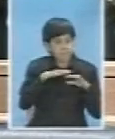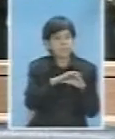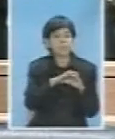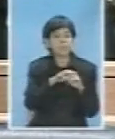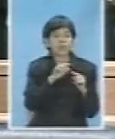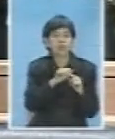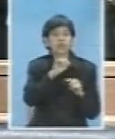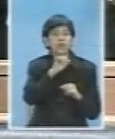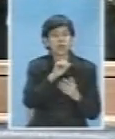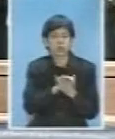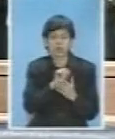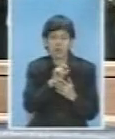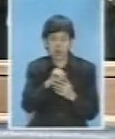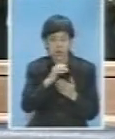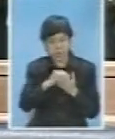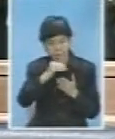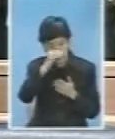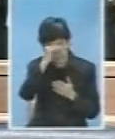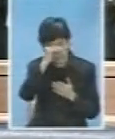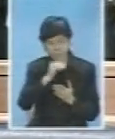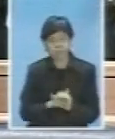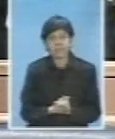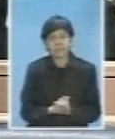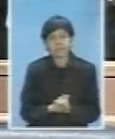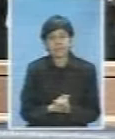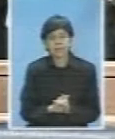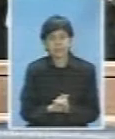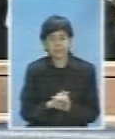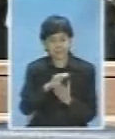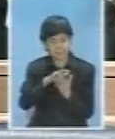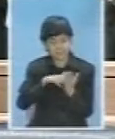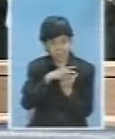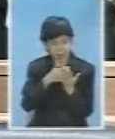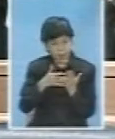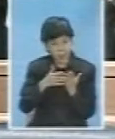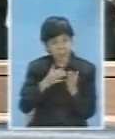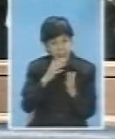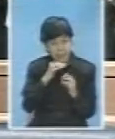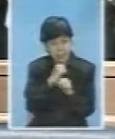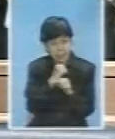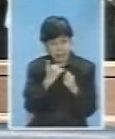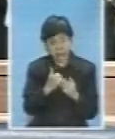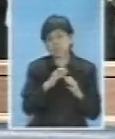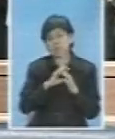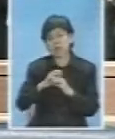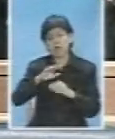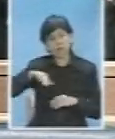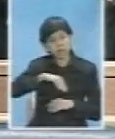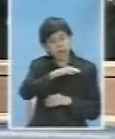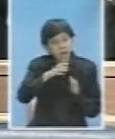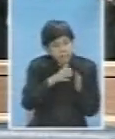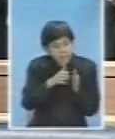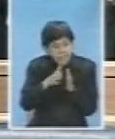นสสทางการศึกษาเรื่องยุทธศาสตร์ในส่วนนี้ผมเข้าใจว่าเป็นส่วนที่ทุกฝ่ายใน